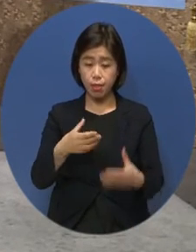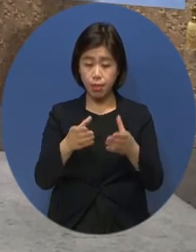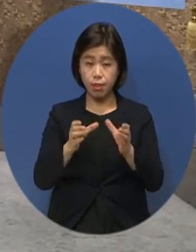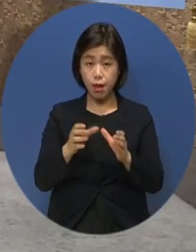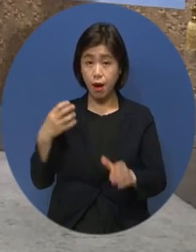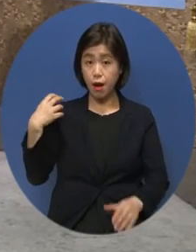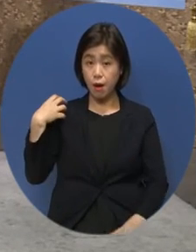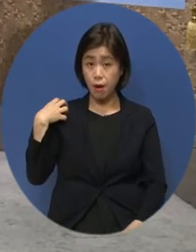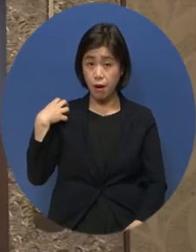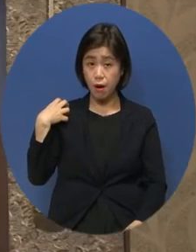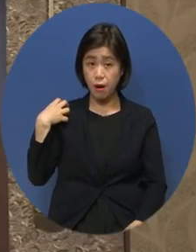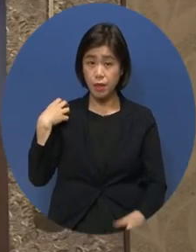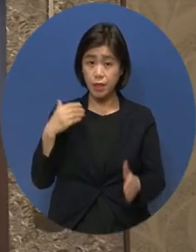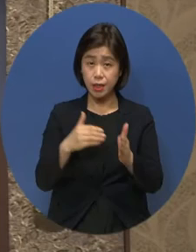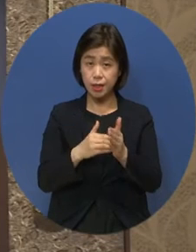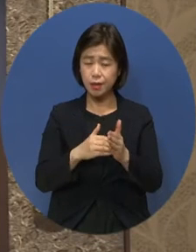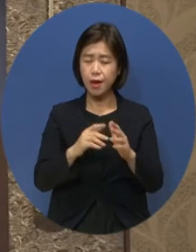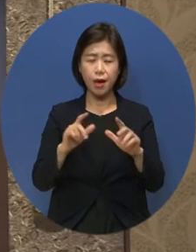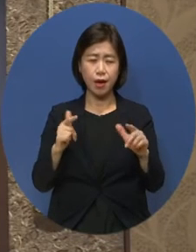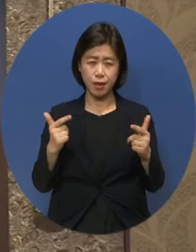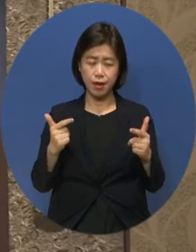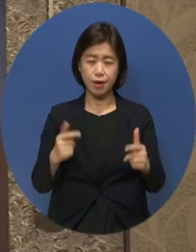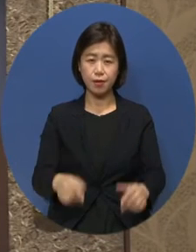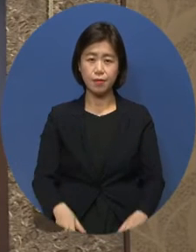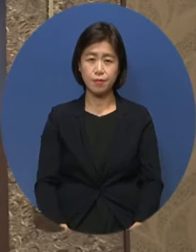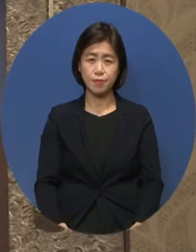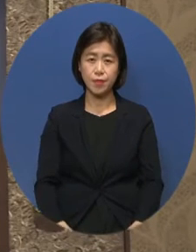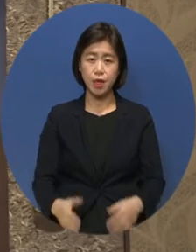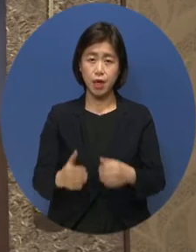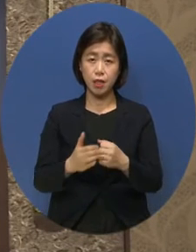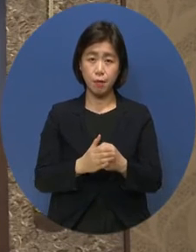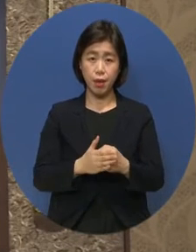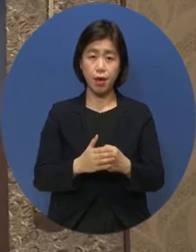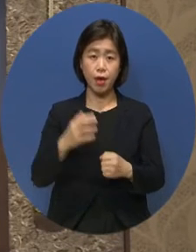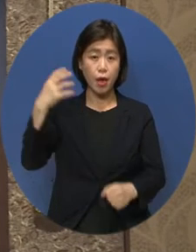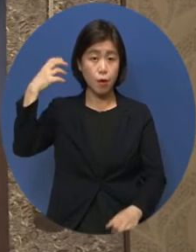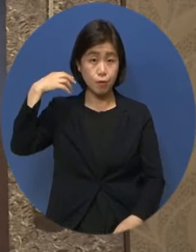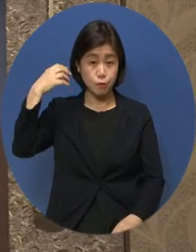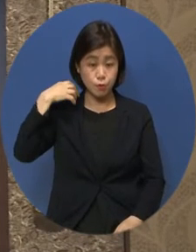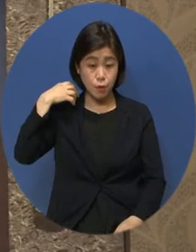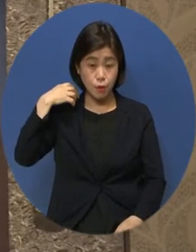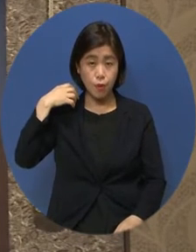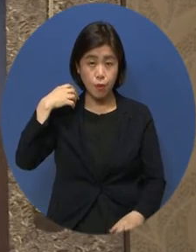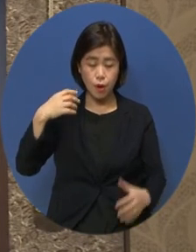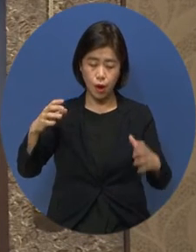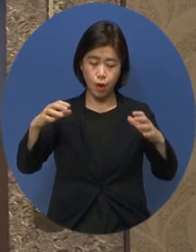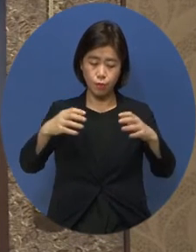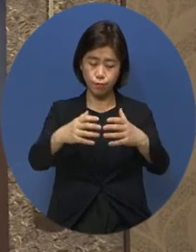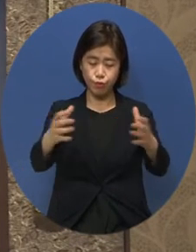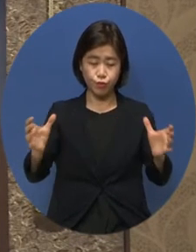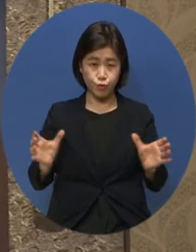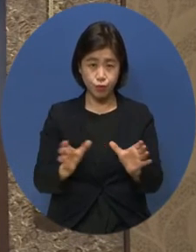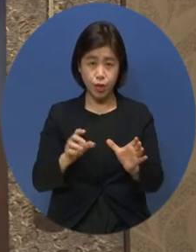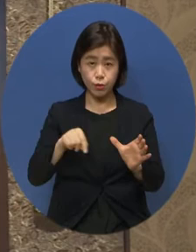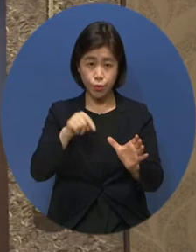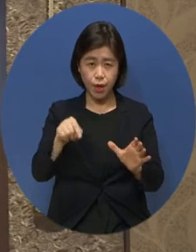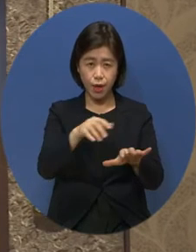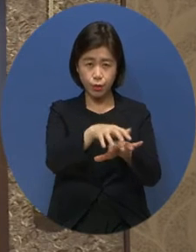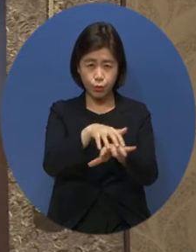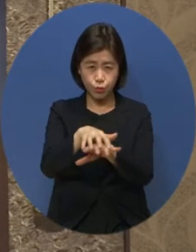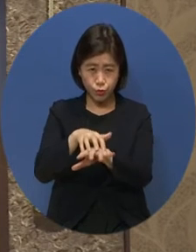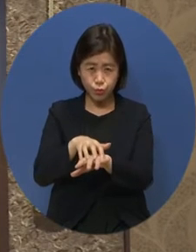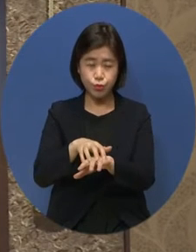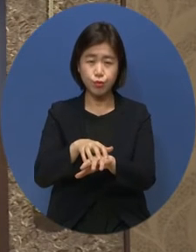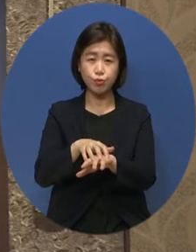내기도 합니다 그래서 우리 지역 내에 있는 다양한 조직들 어 사회적 협동조합이 라던가